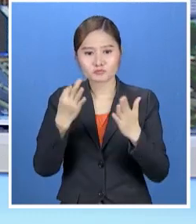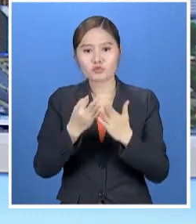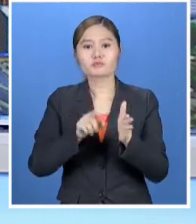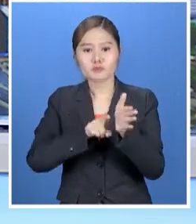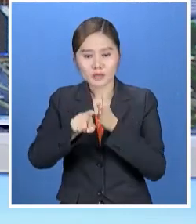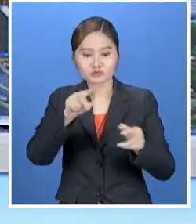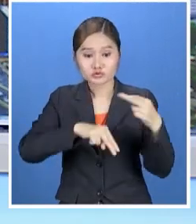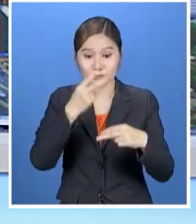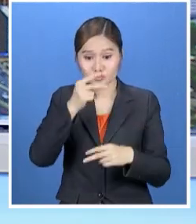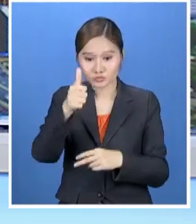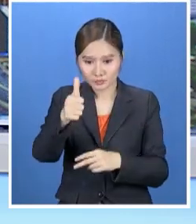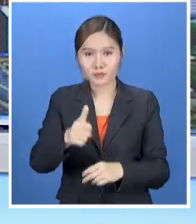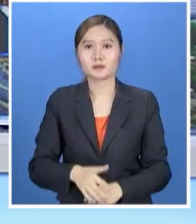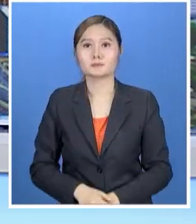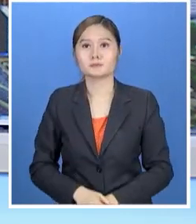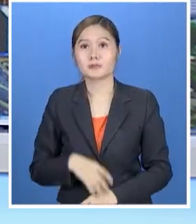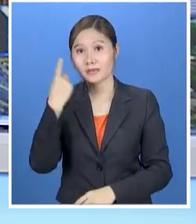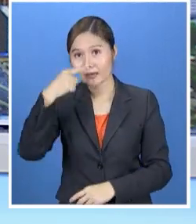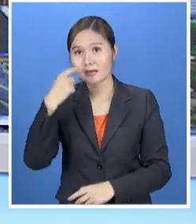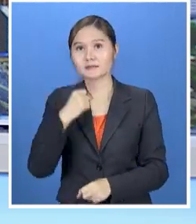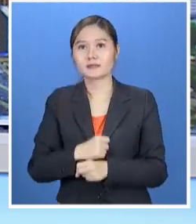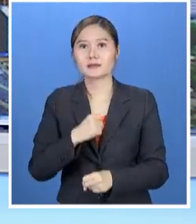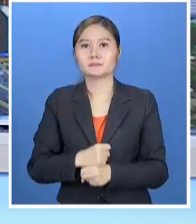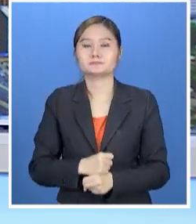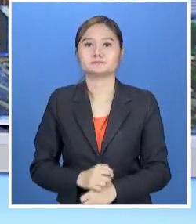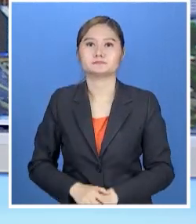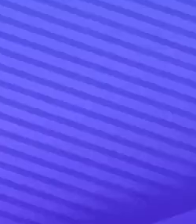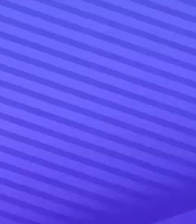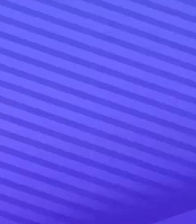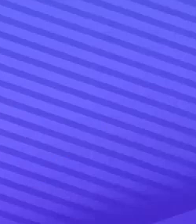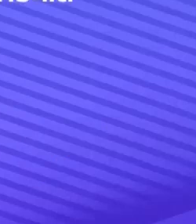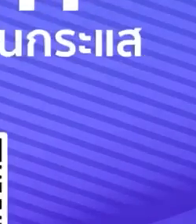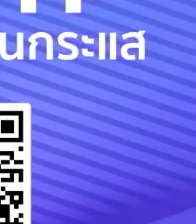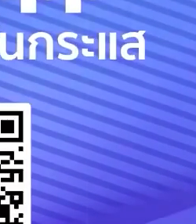ซบุ๊กไปตรวจสอบดูนะน่าจะได้ตัวหรือว่าใครจริงๆเนี่ยเป็นคนแชทไปหา ครับ